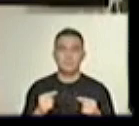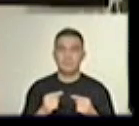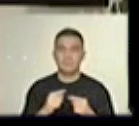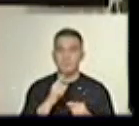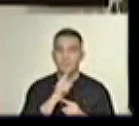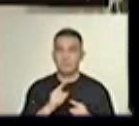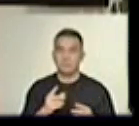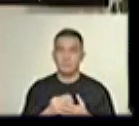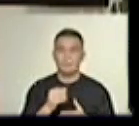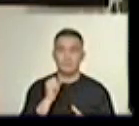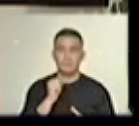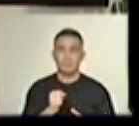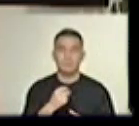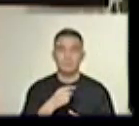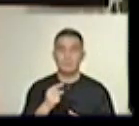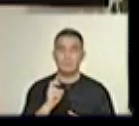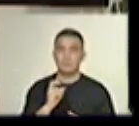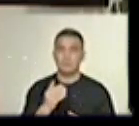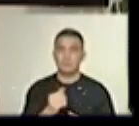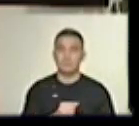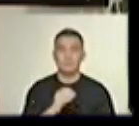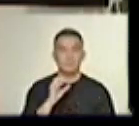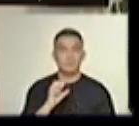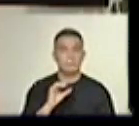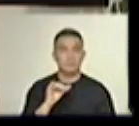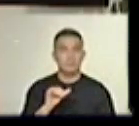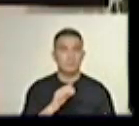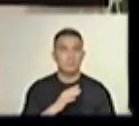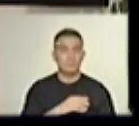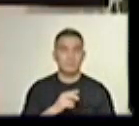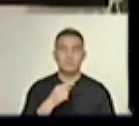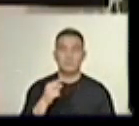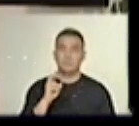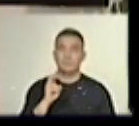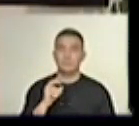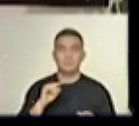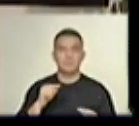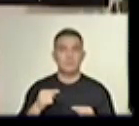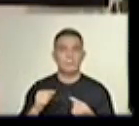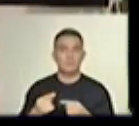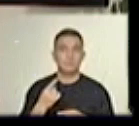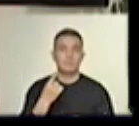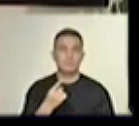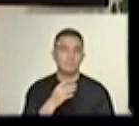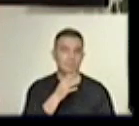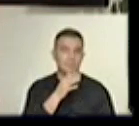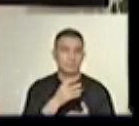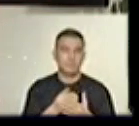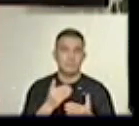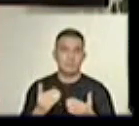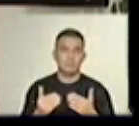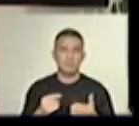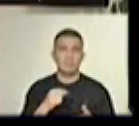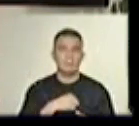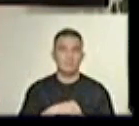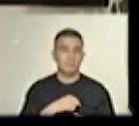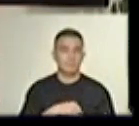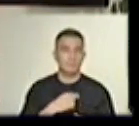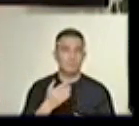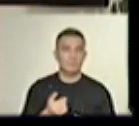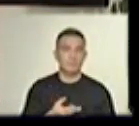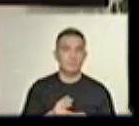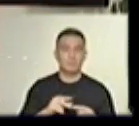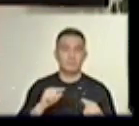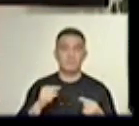Chunki a minus b ga teng, c esa minus b ga qarama-qarshi son. Bir vaqtning o'zida bu son ham